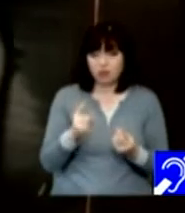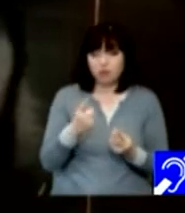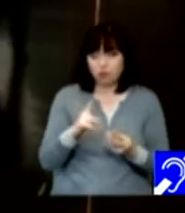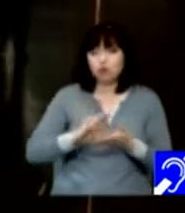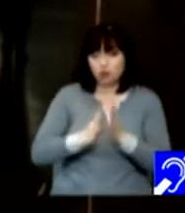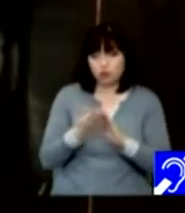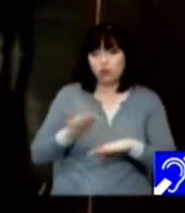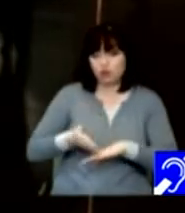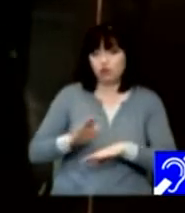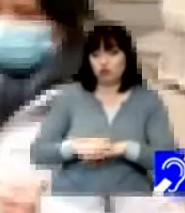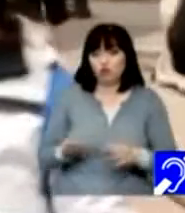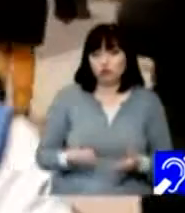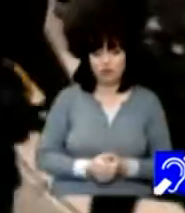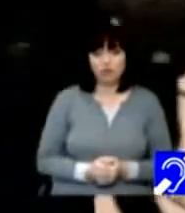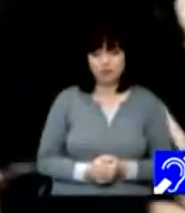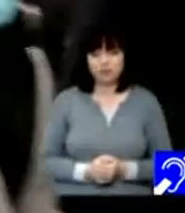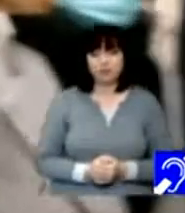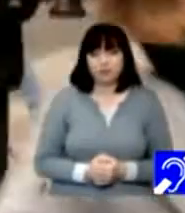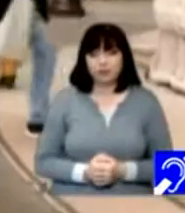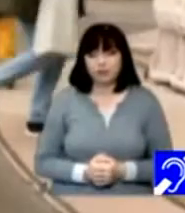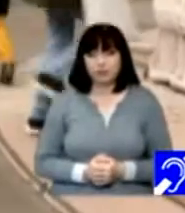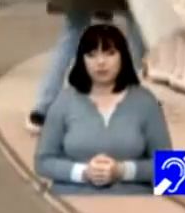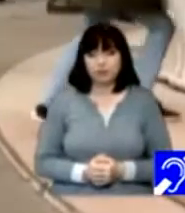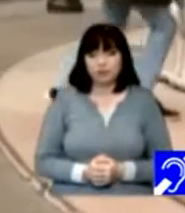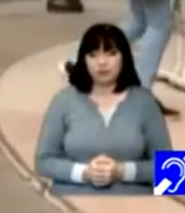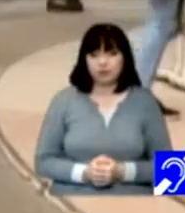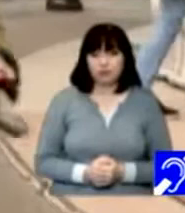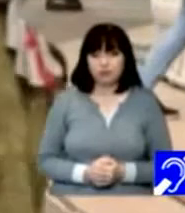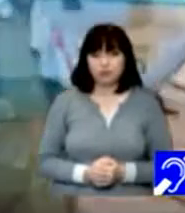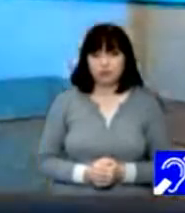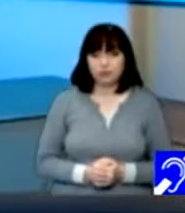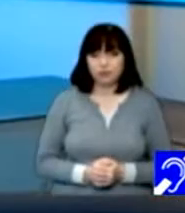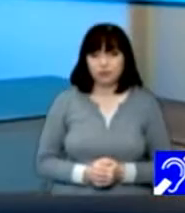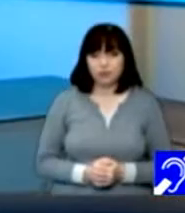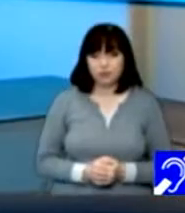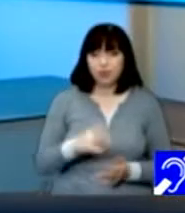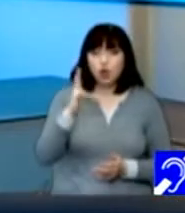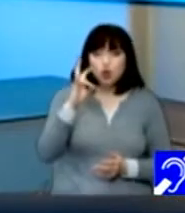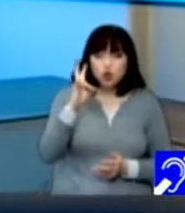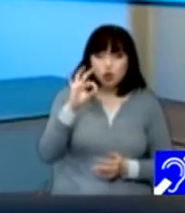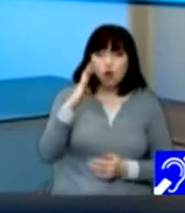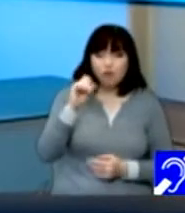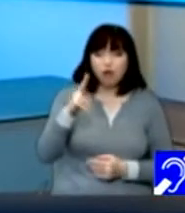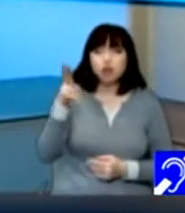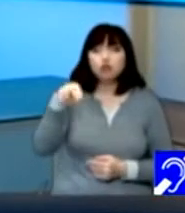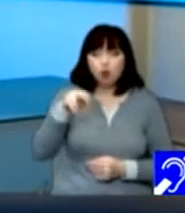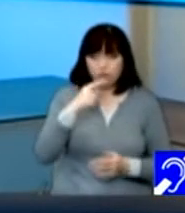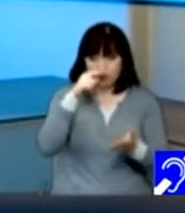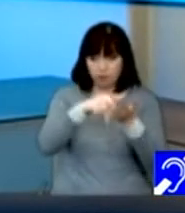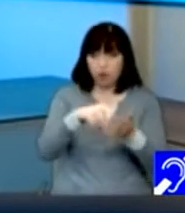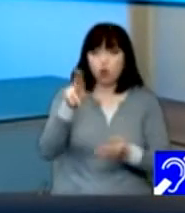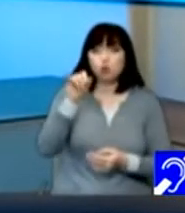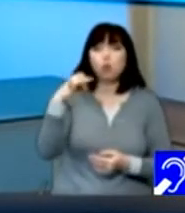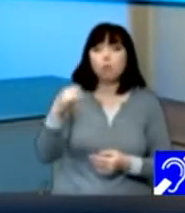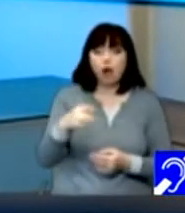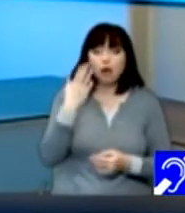Pentru Televiziunea Română, Mihaela Antoche. Novak Djokovic a ajuns în Dubai după ce a